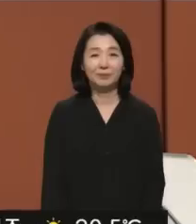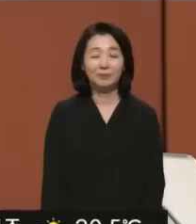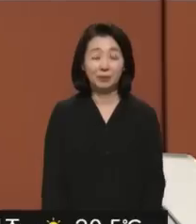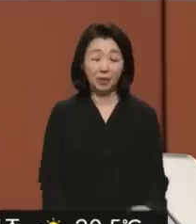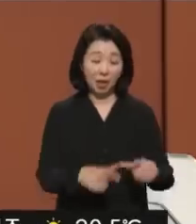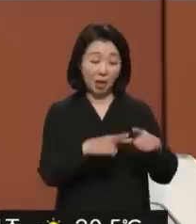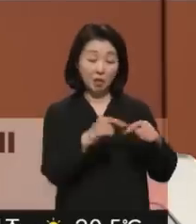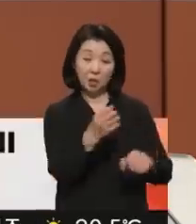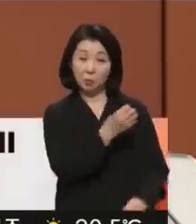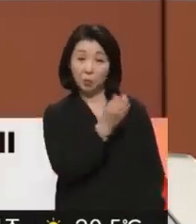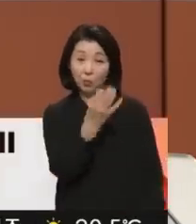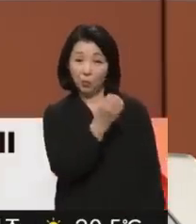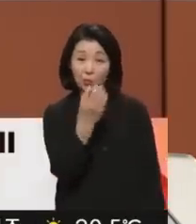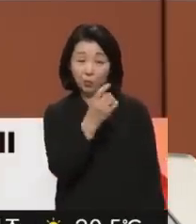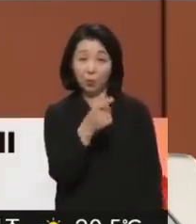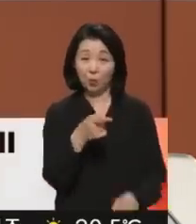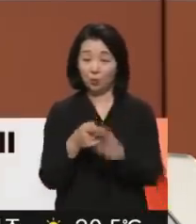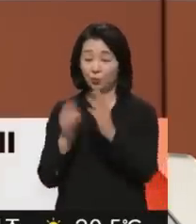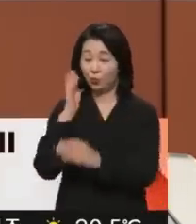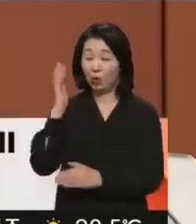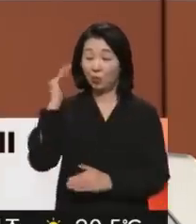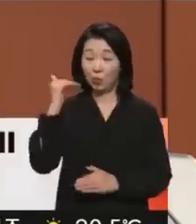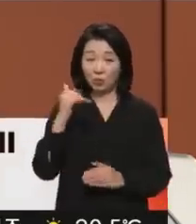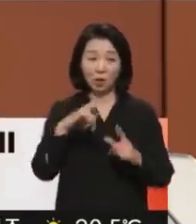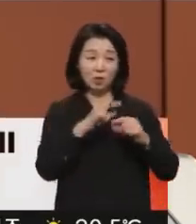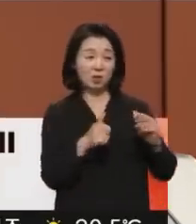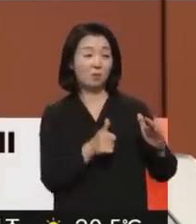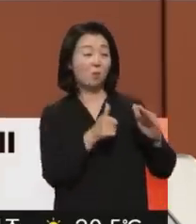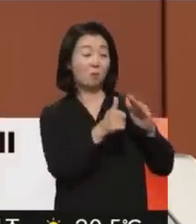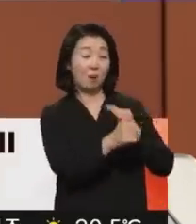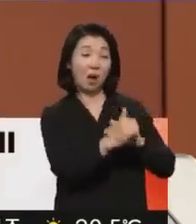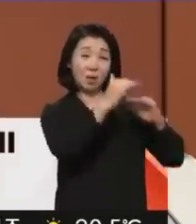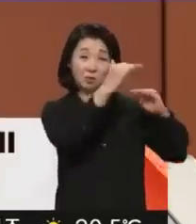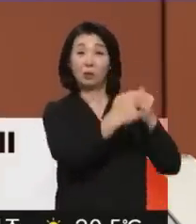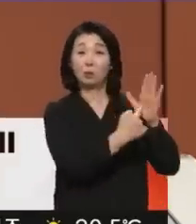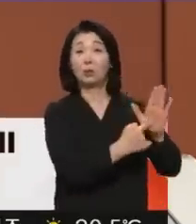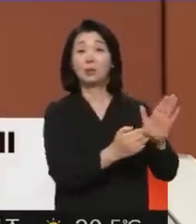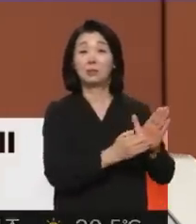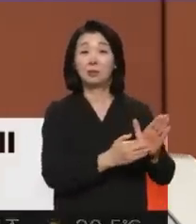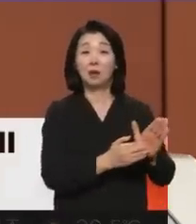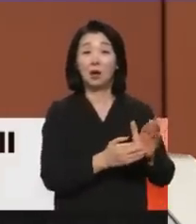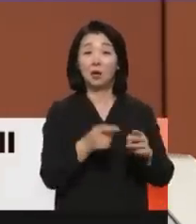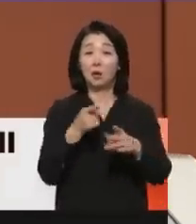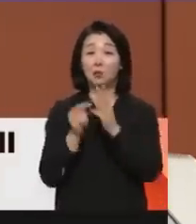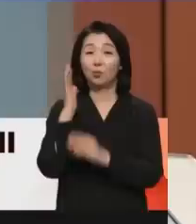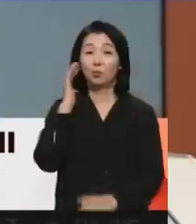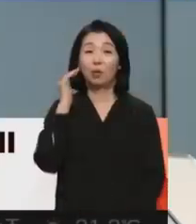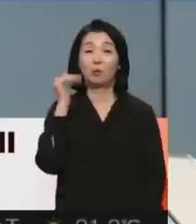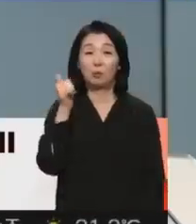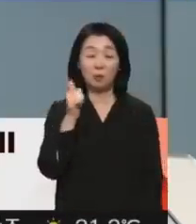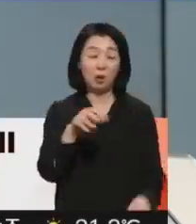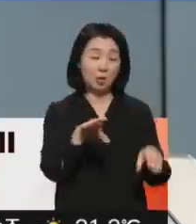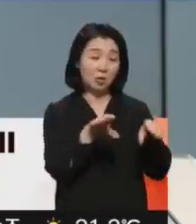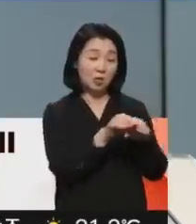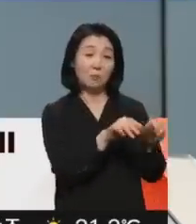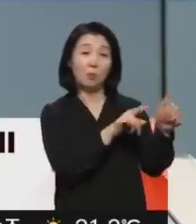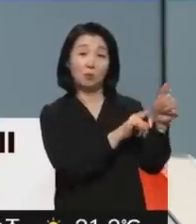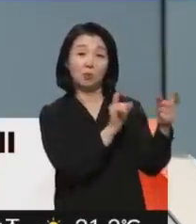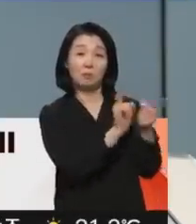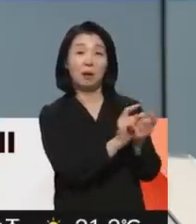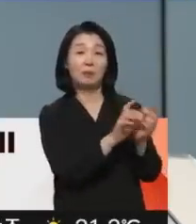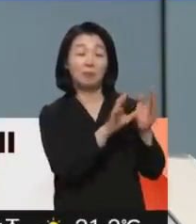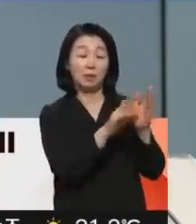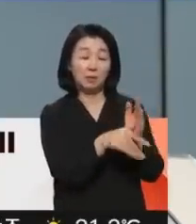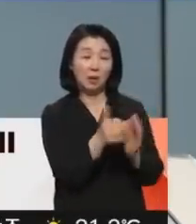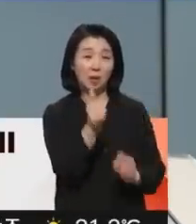일본 언론이 또다시 윤석열 대통령의 방일 당시 후일담을 보도했습니다. 윤 대통령이 스가 전 일본 총리를 만난 자리에서 후쿠시마